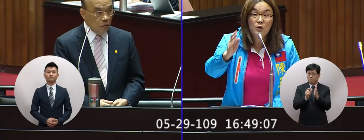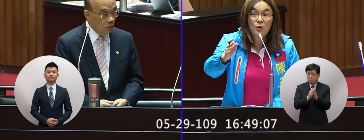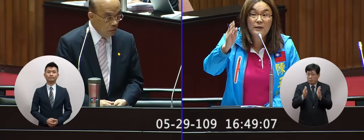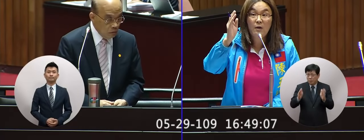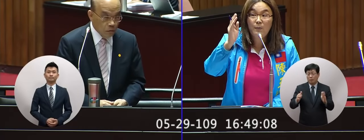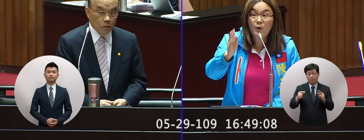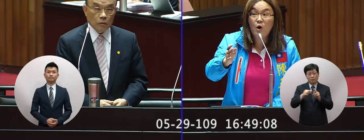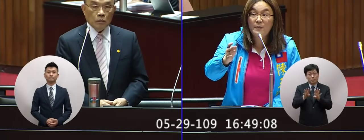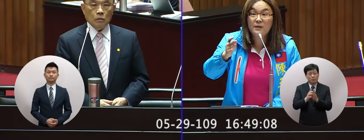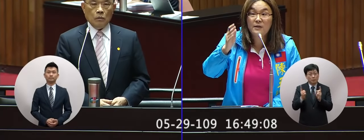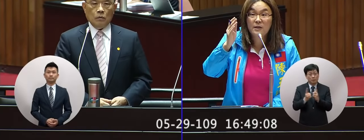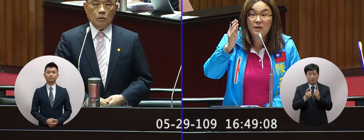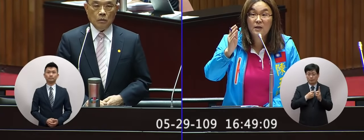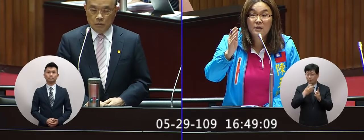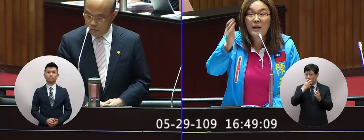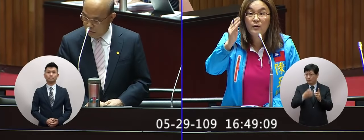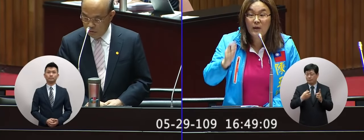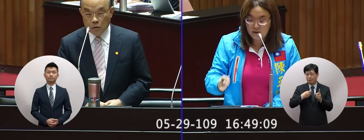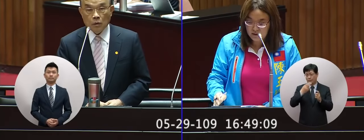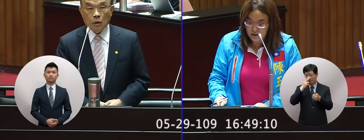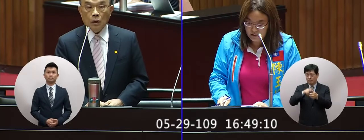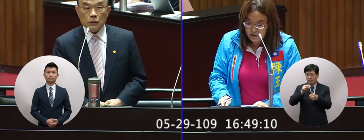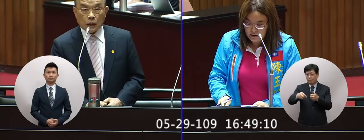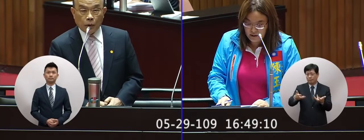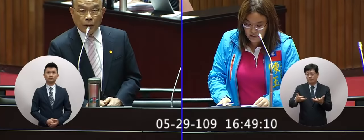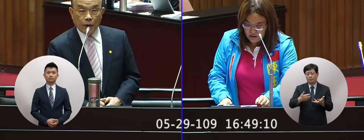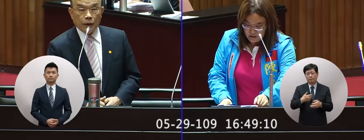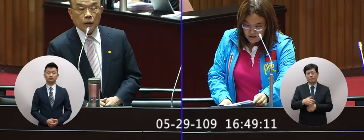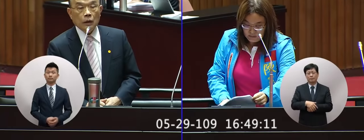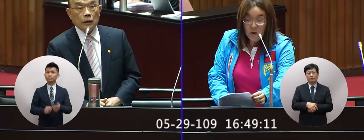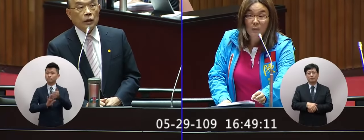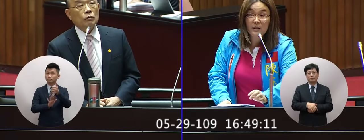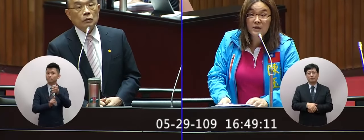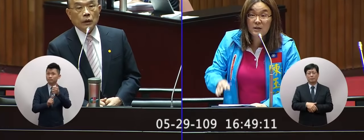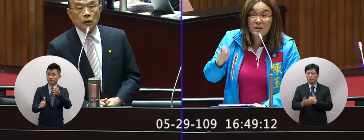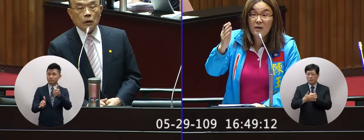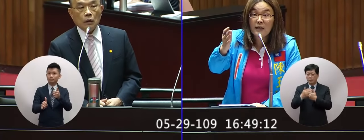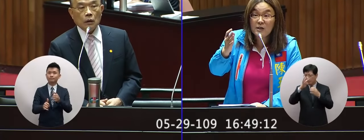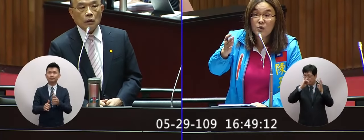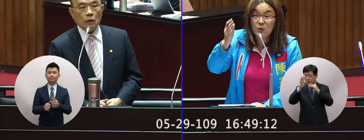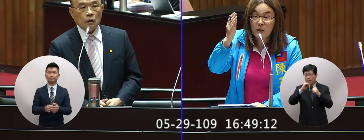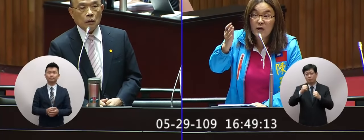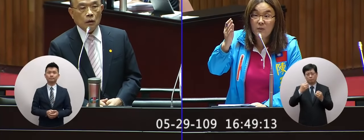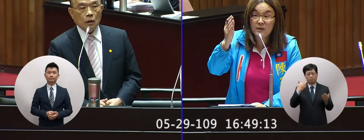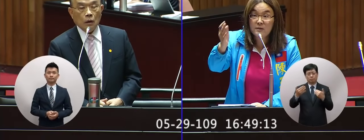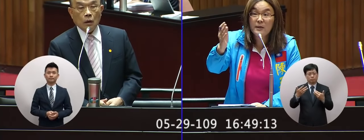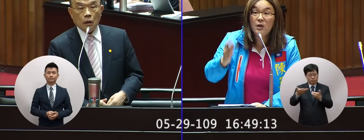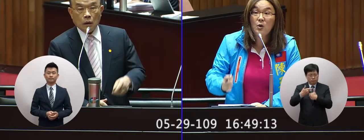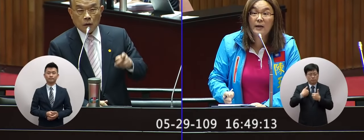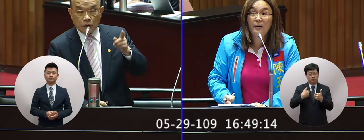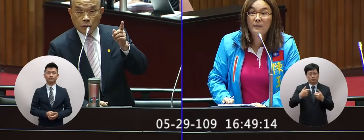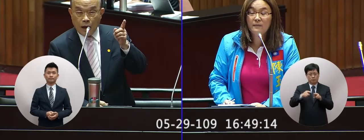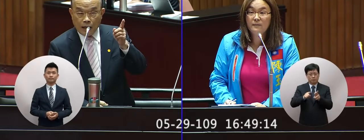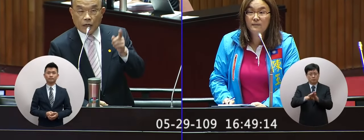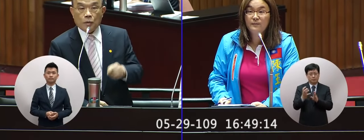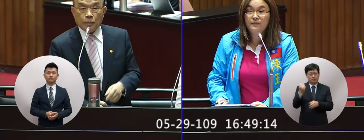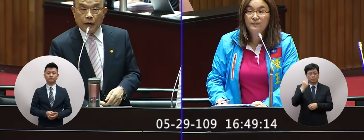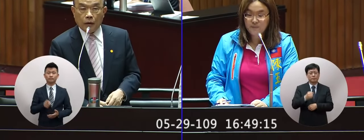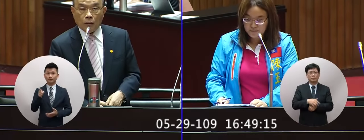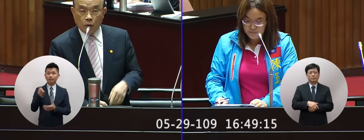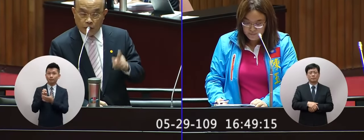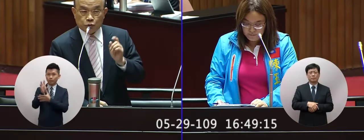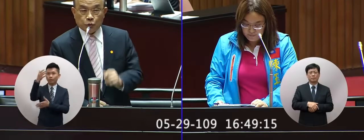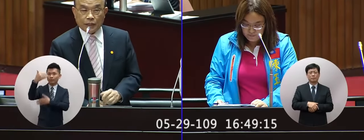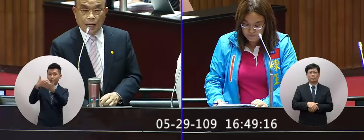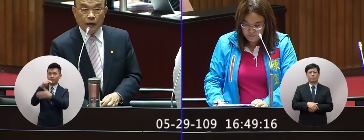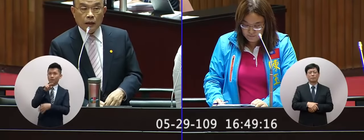人所受到不公平的这个待遇啊，哦， 这个委员， 帮我们调查清楚，还给我们金门人公道。 你放那个影